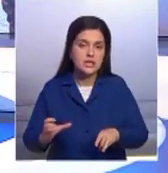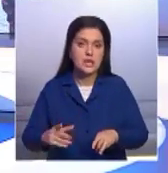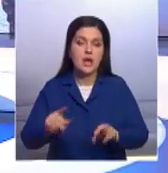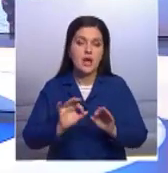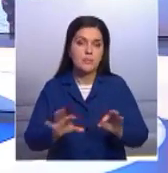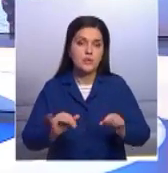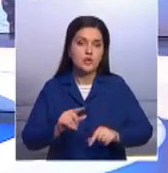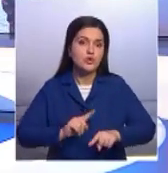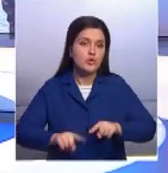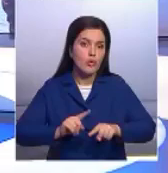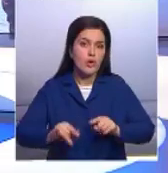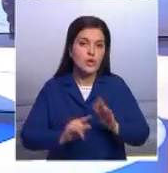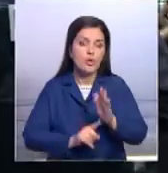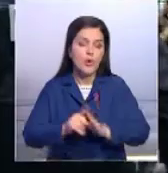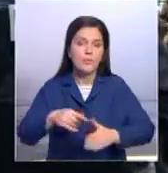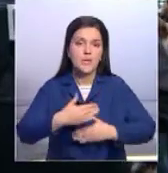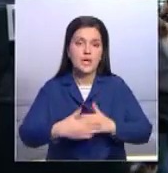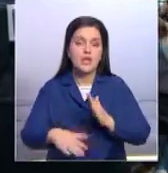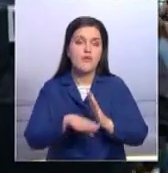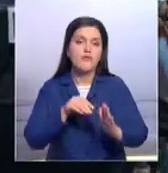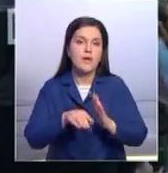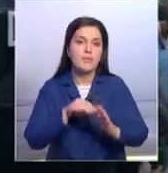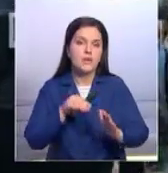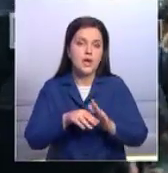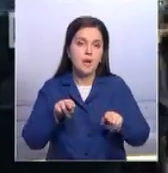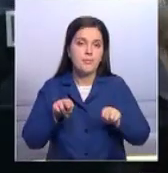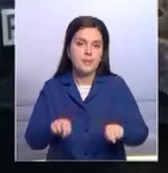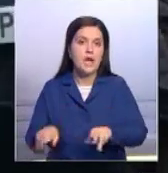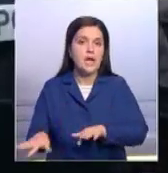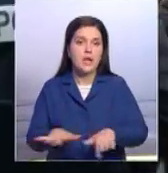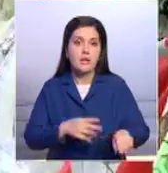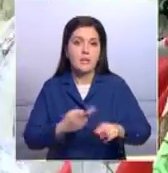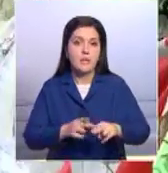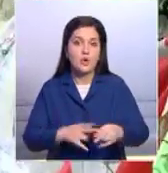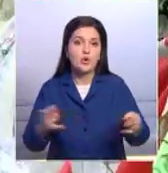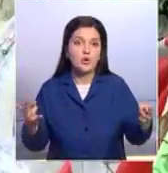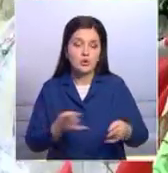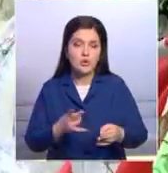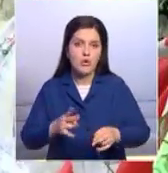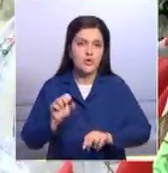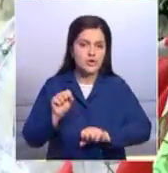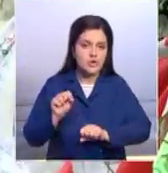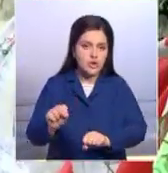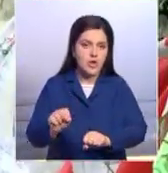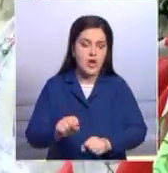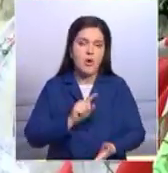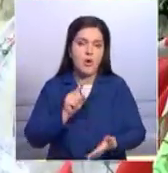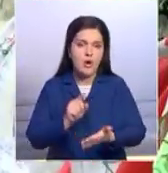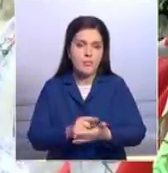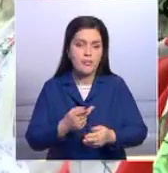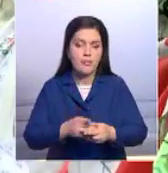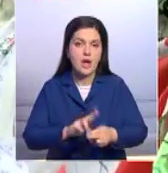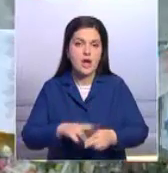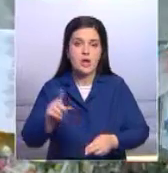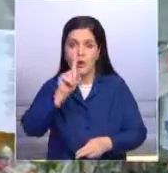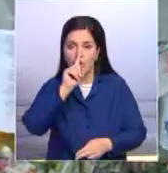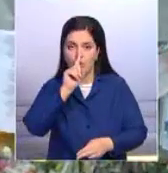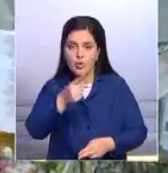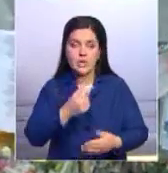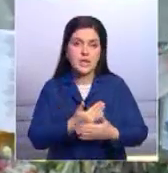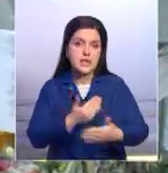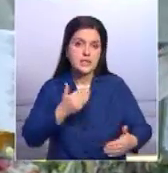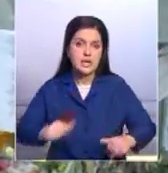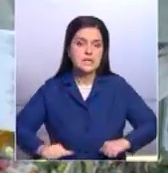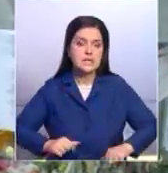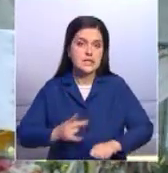Он подчеркнул, что скоро в стране начнется предвыборная президентская кампания, поэтому следует принять необходимые меры защиты. Напомню,